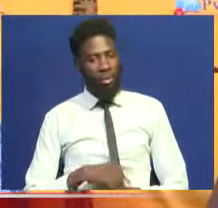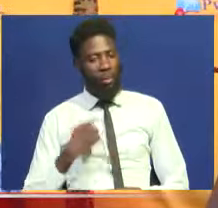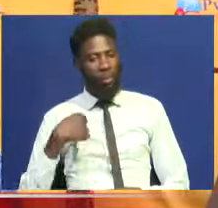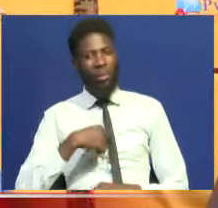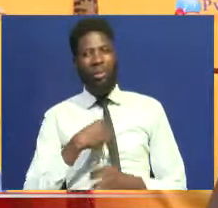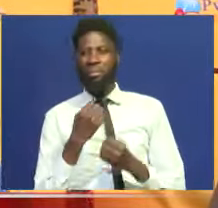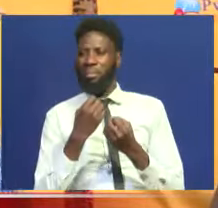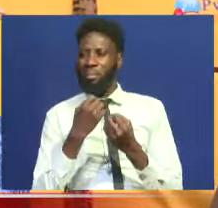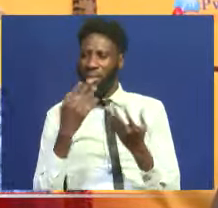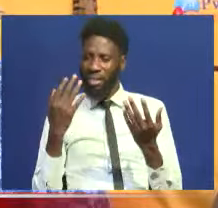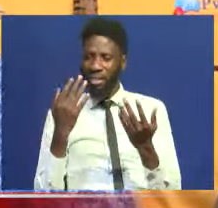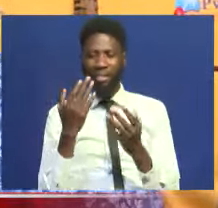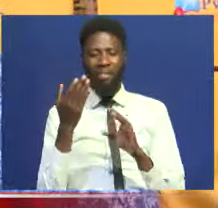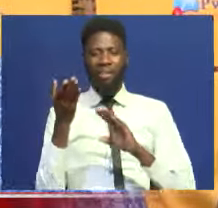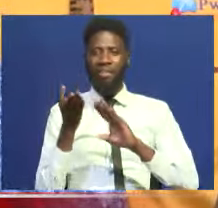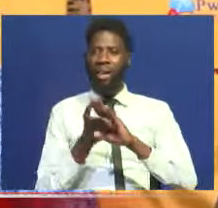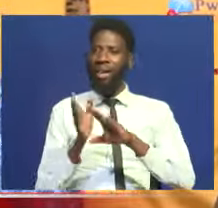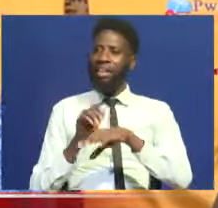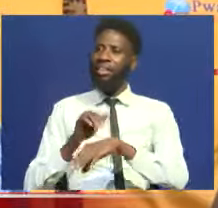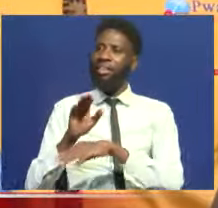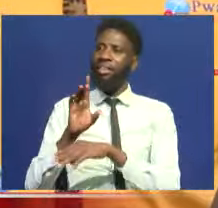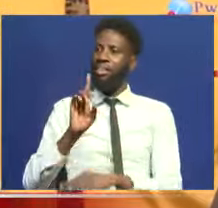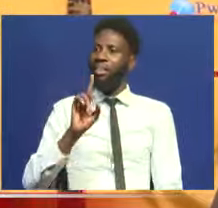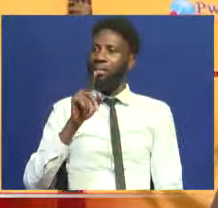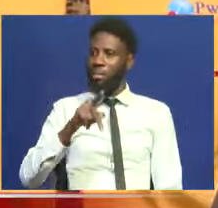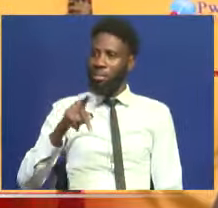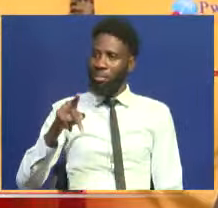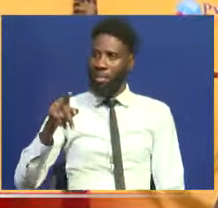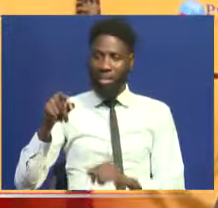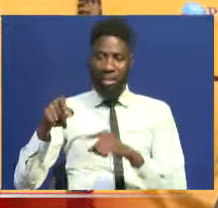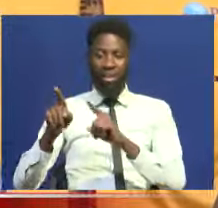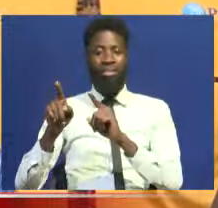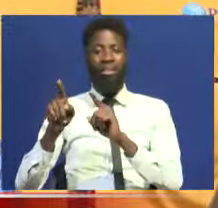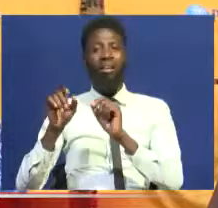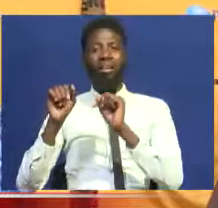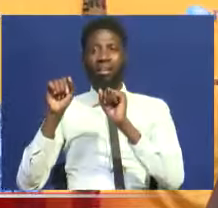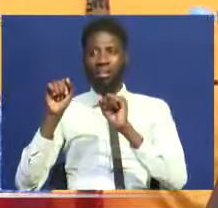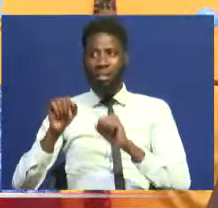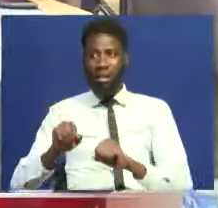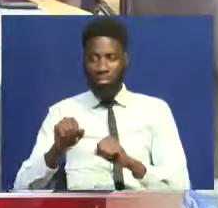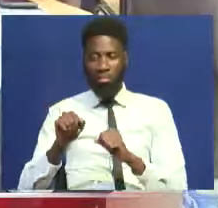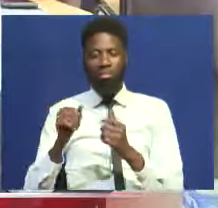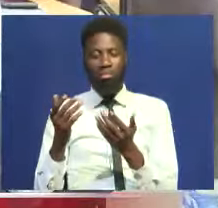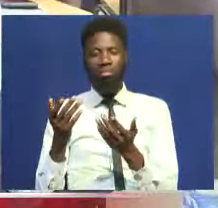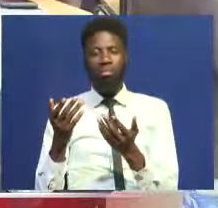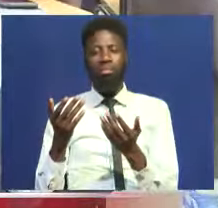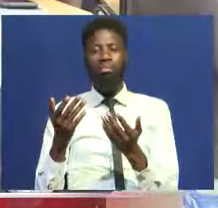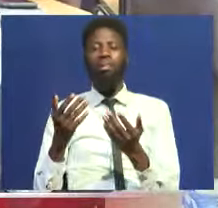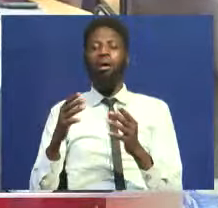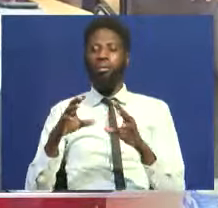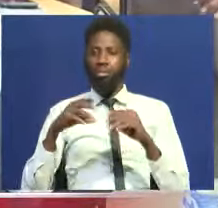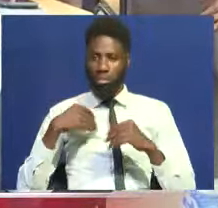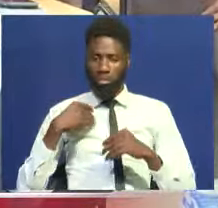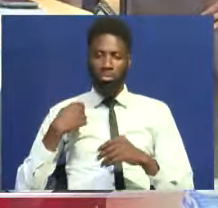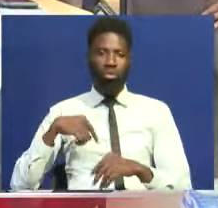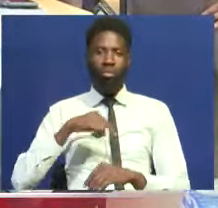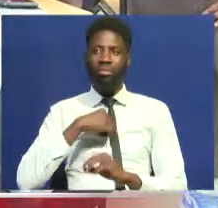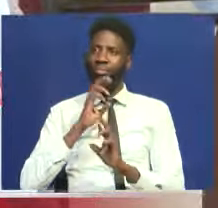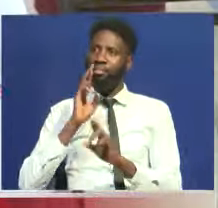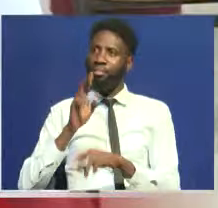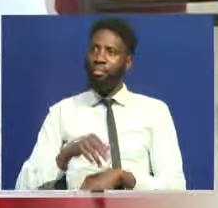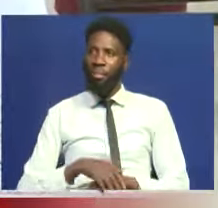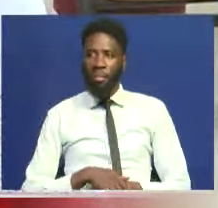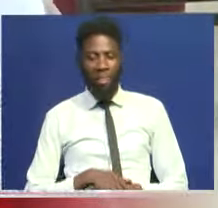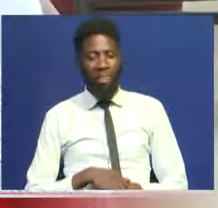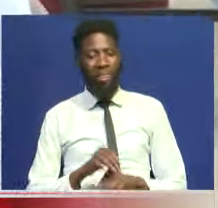files that we sent to the DPP and the DPP gives concurrence for us to charge. Wakati huo huo, tume ya